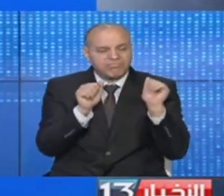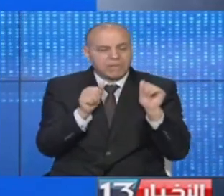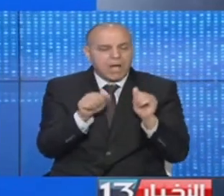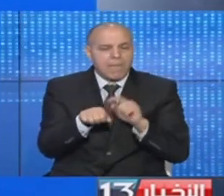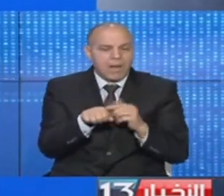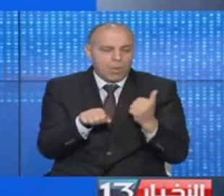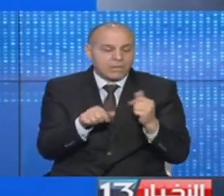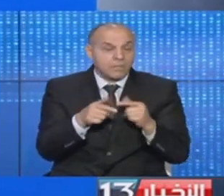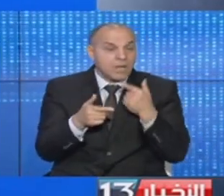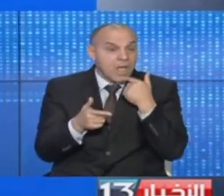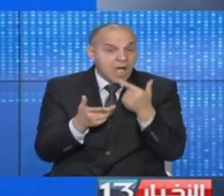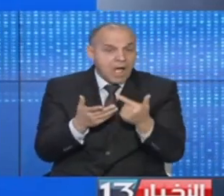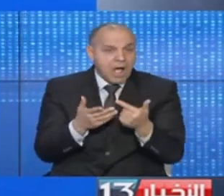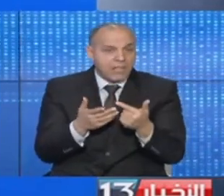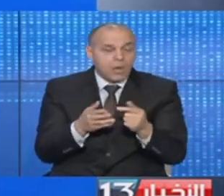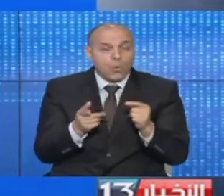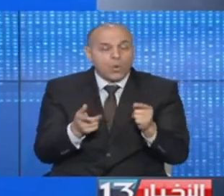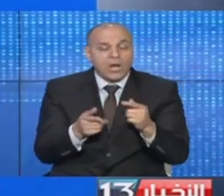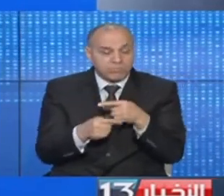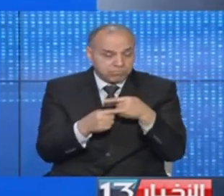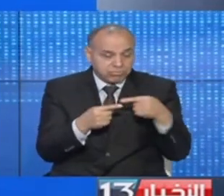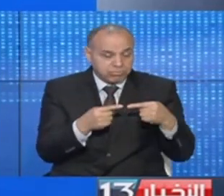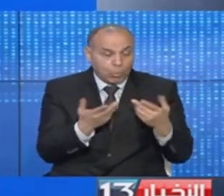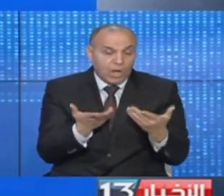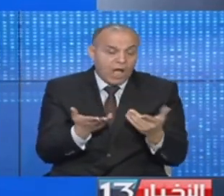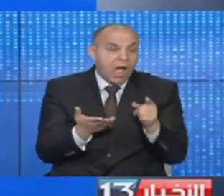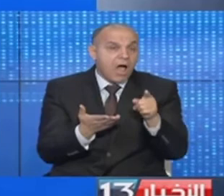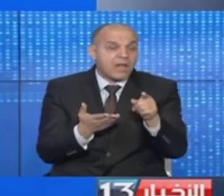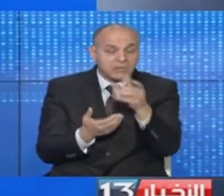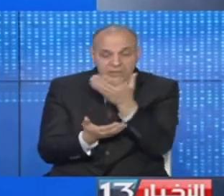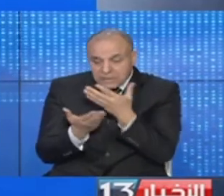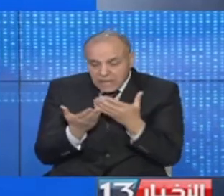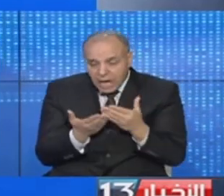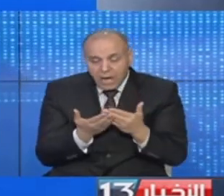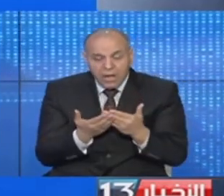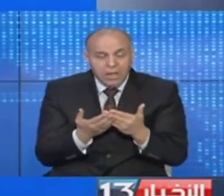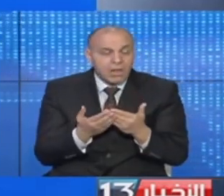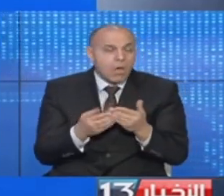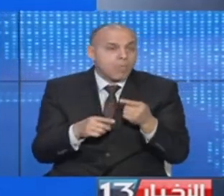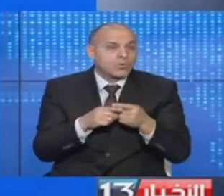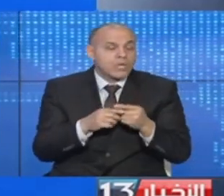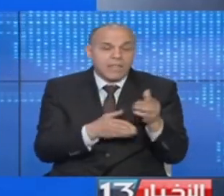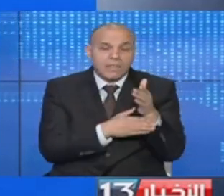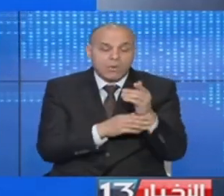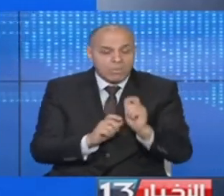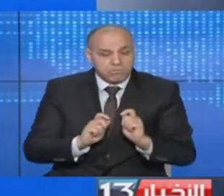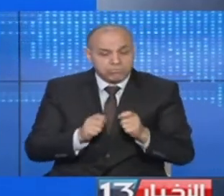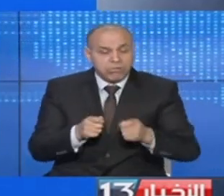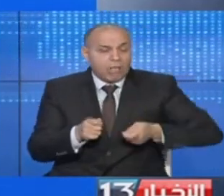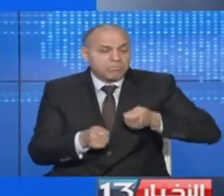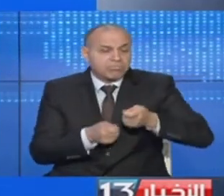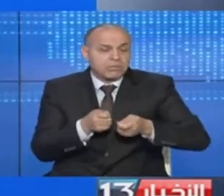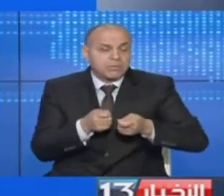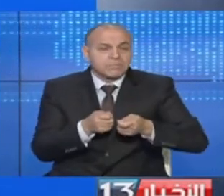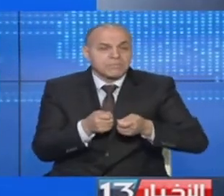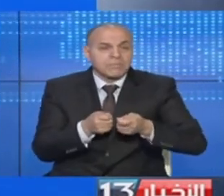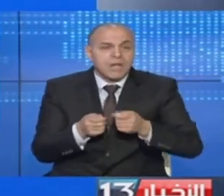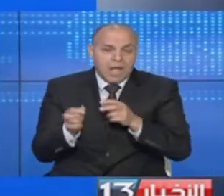الدراسة، ظاهرة نتائجها سلبية حتما على التلميذ وتكلف أيضا الدولة أموالا طائلة.